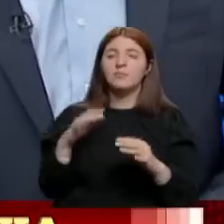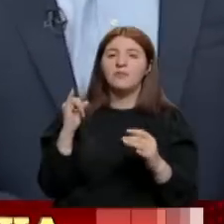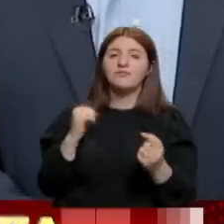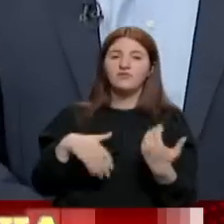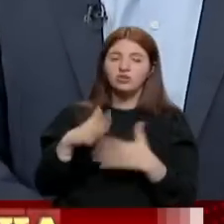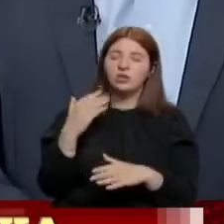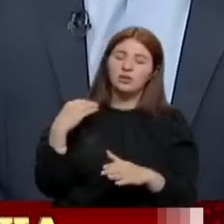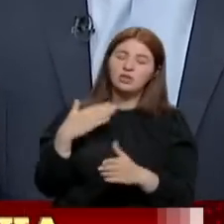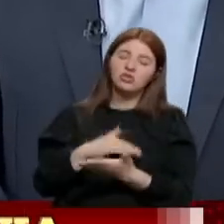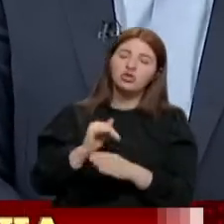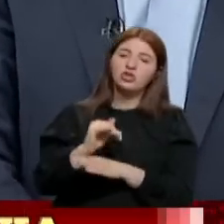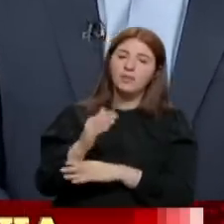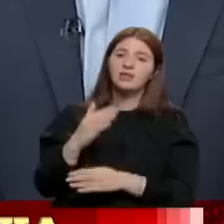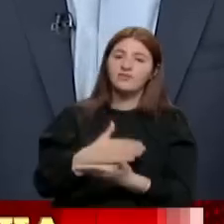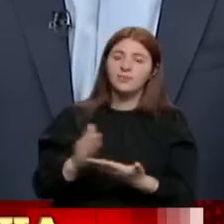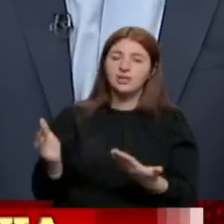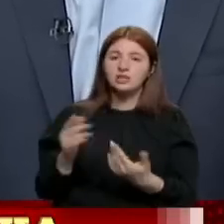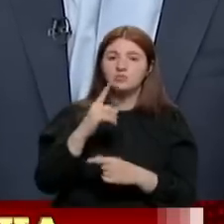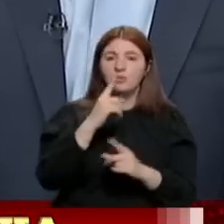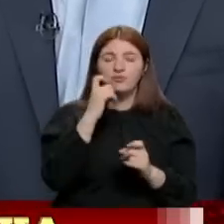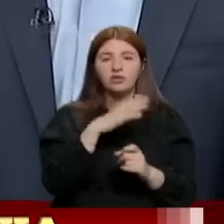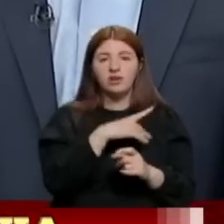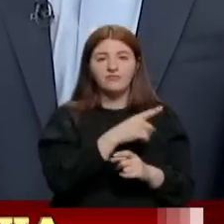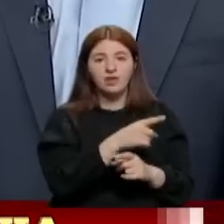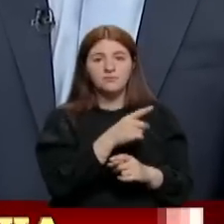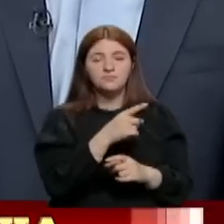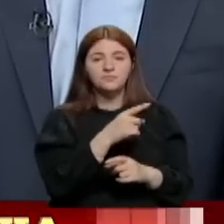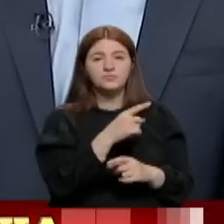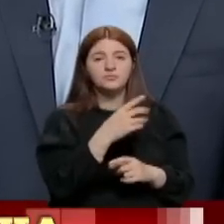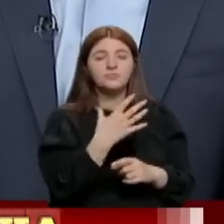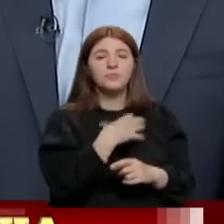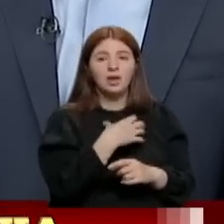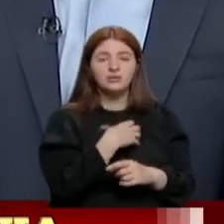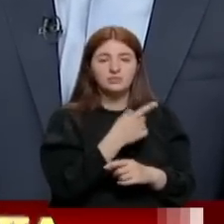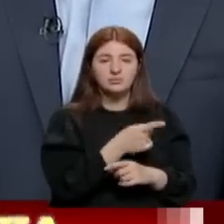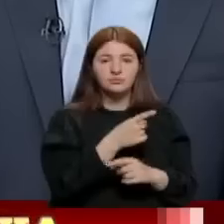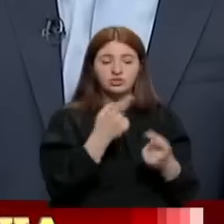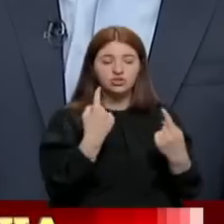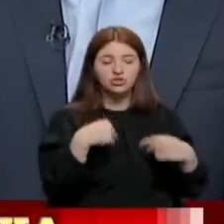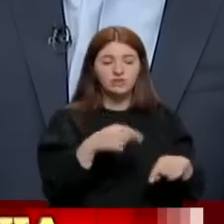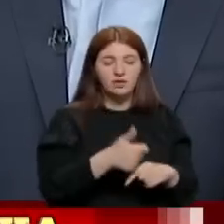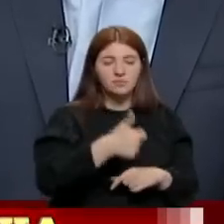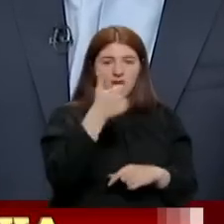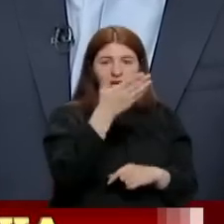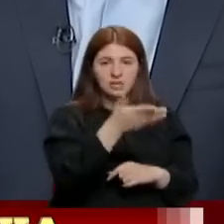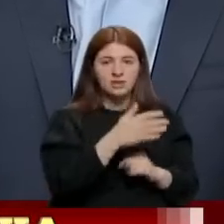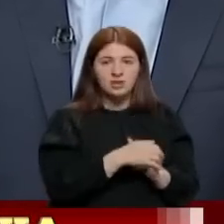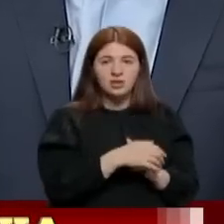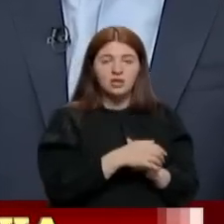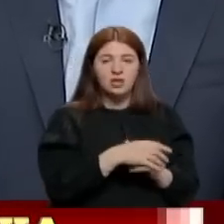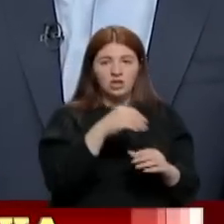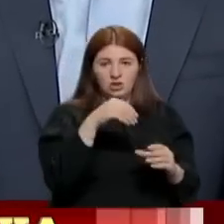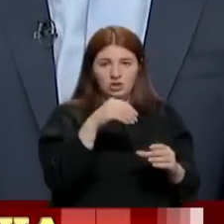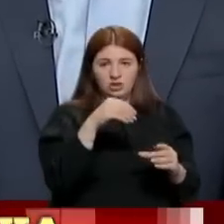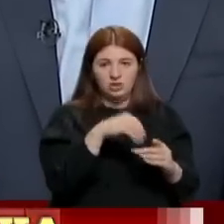faciaları maalesef yaşamaya devam ederiz. Şimdi bir fotoğraf var. Kendisi Çevre Bakanı